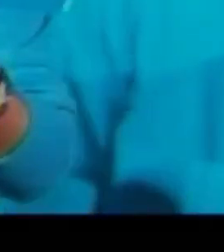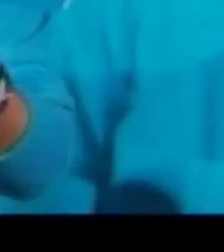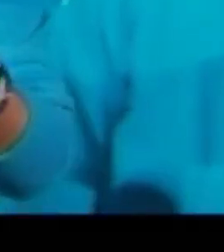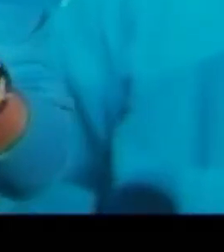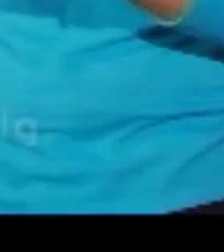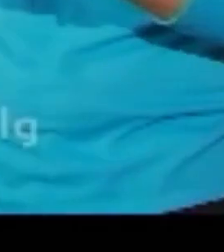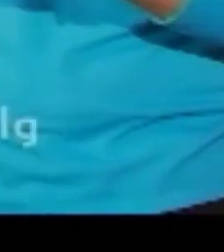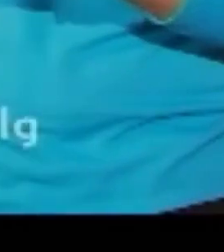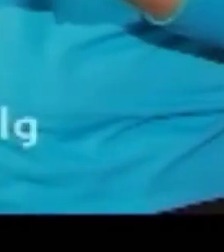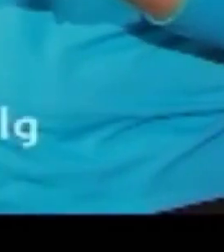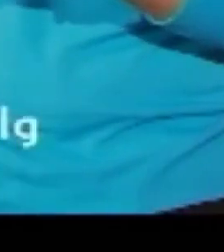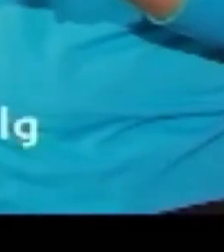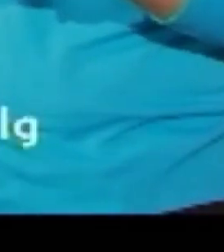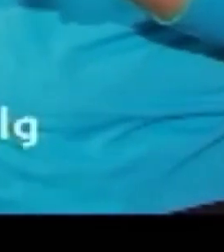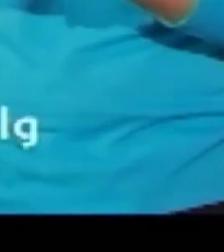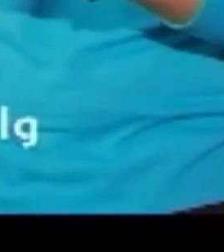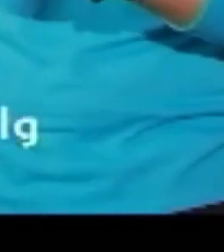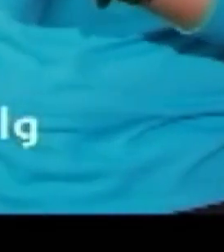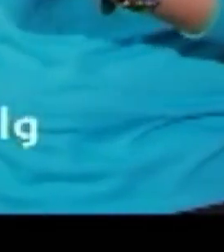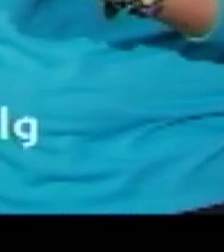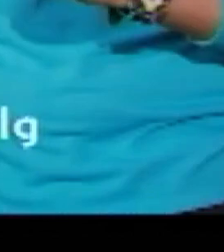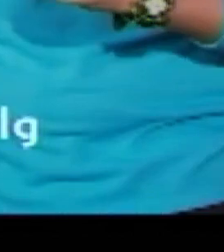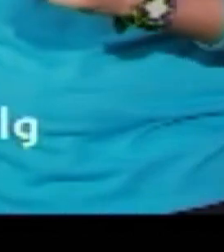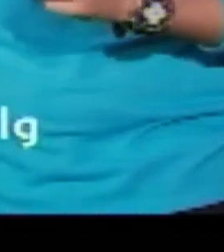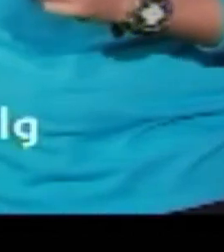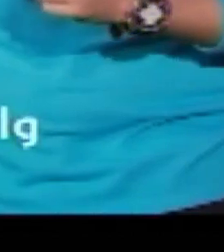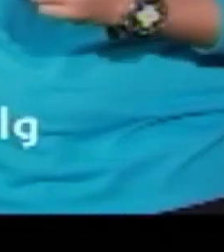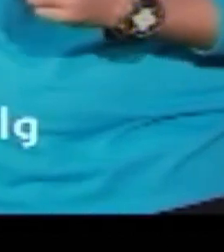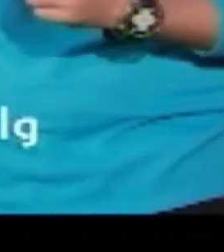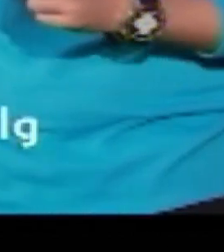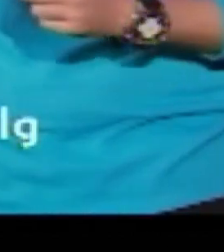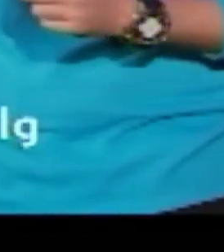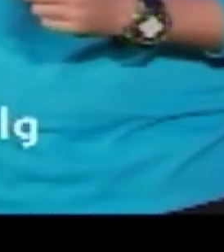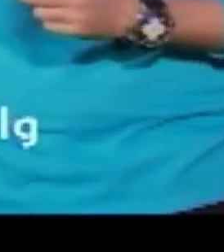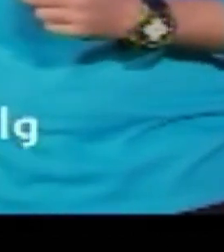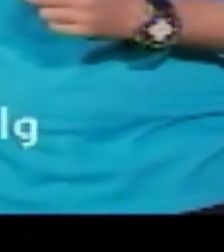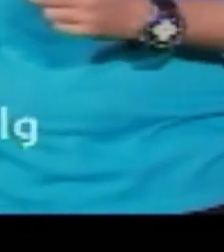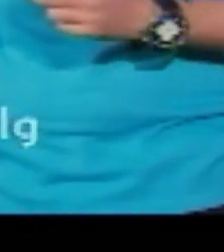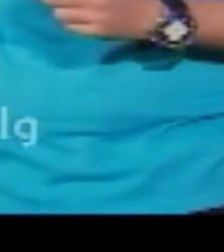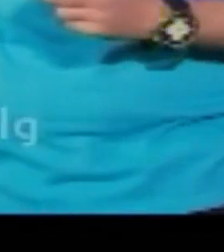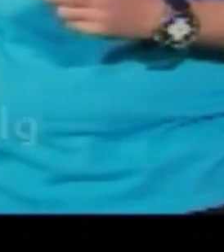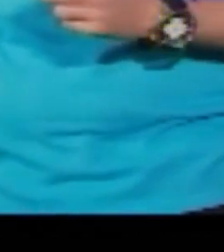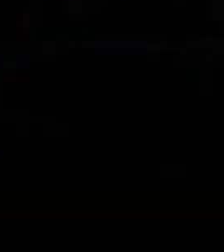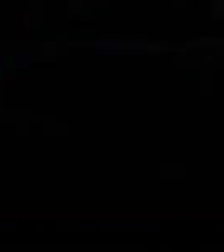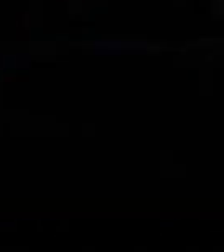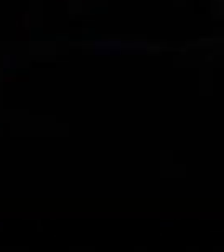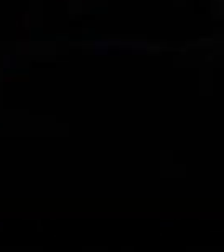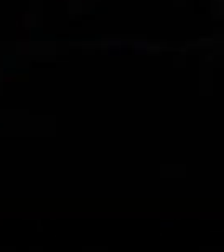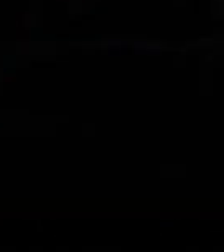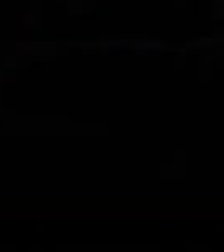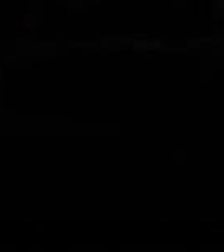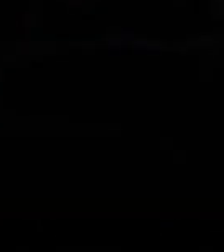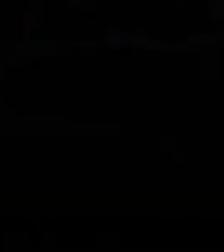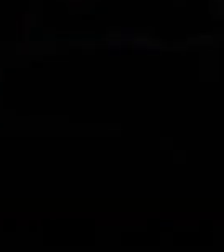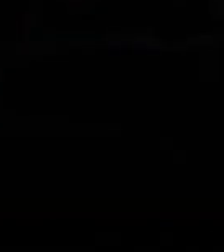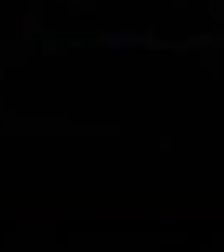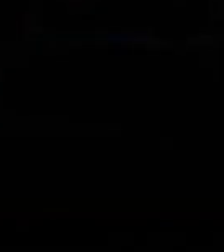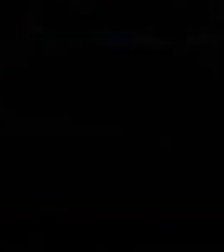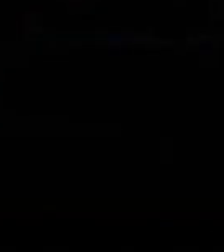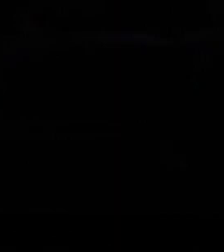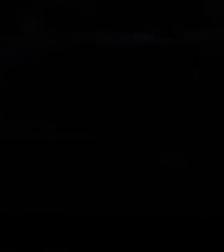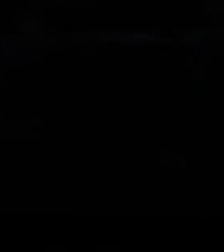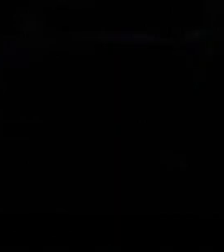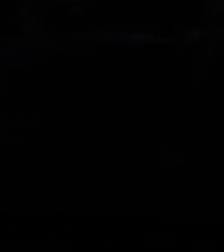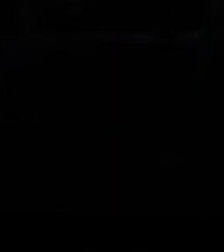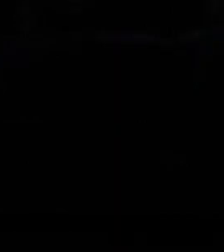بالحقيقه والشهد استيفانوس وماري مرقس العظيم انب